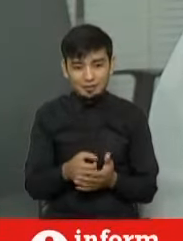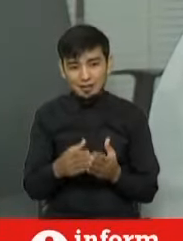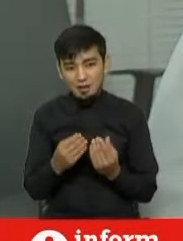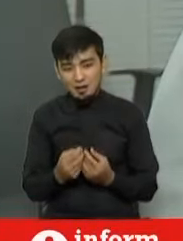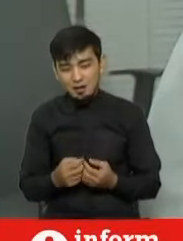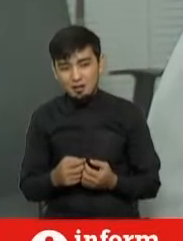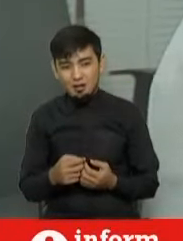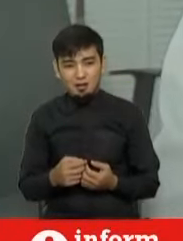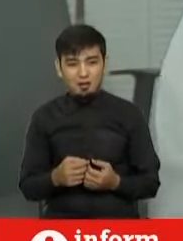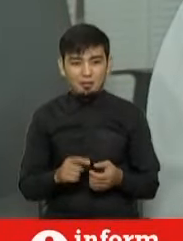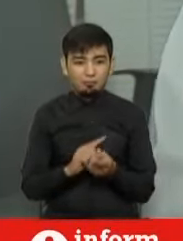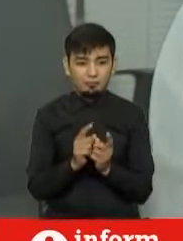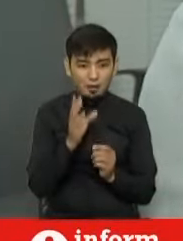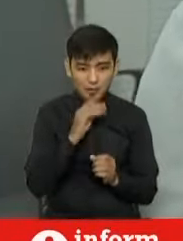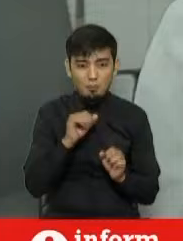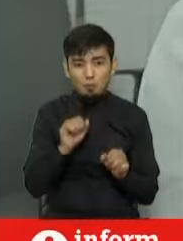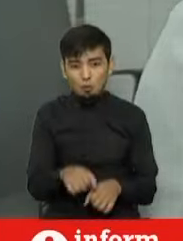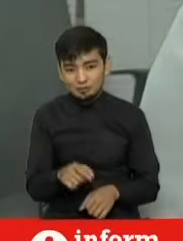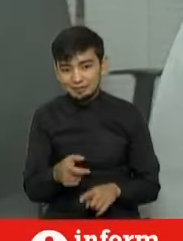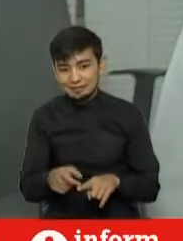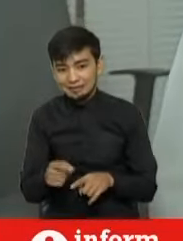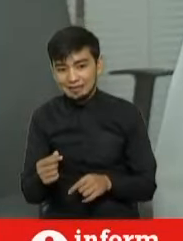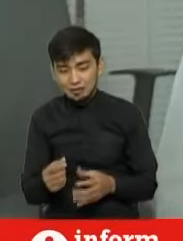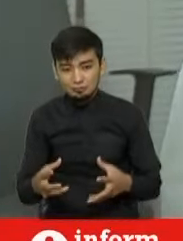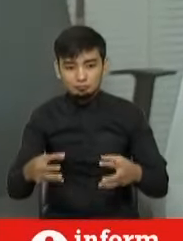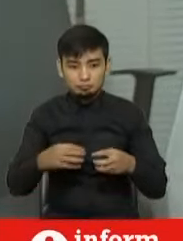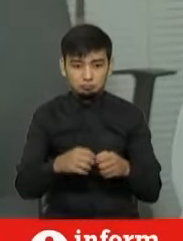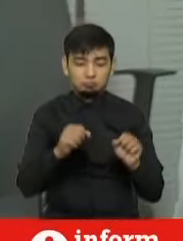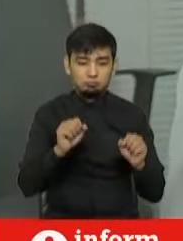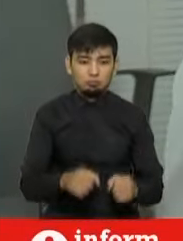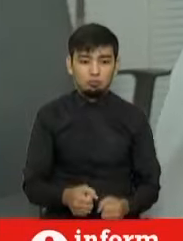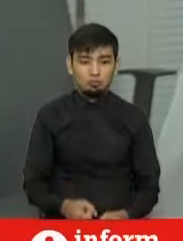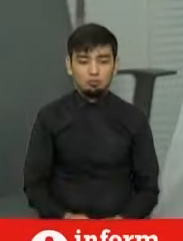семьи могут поменяться приоритеты, можно эти объединять вклады.